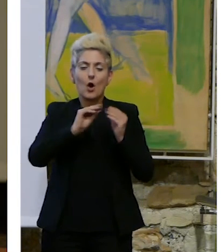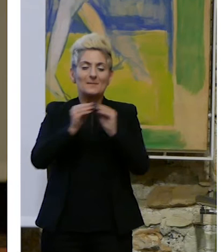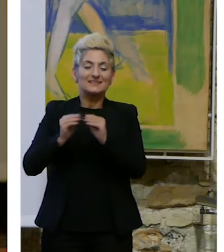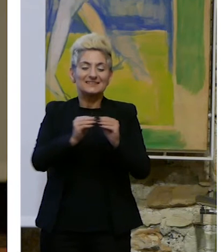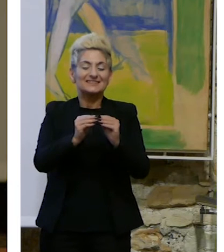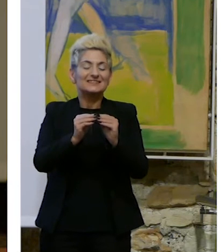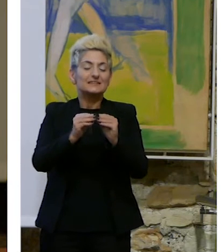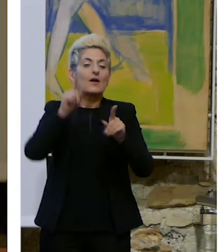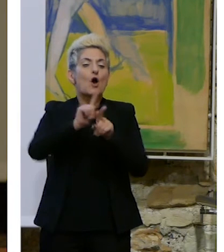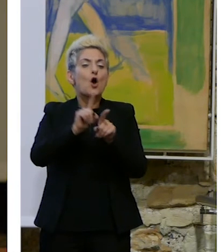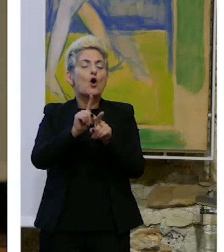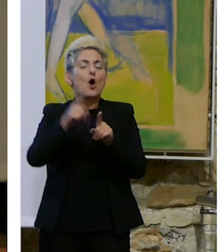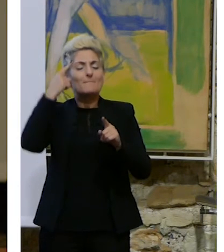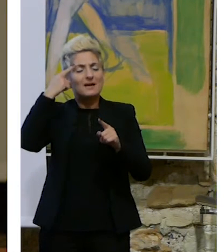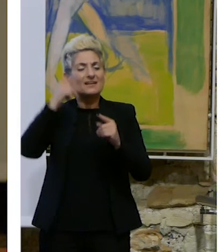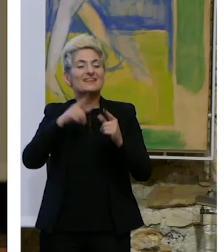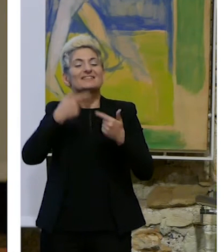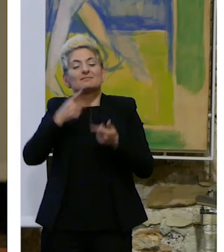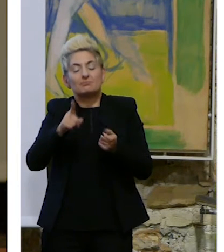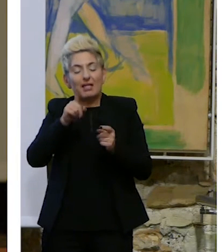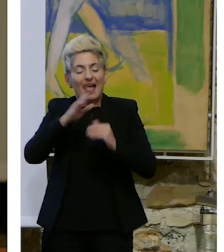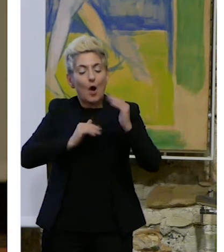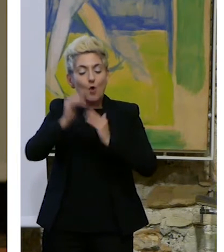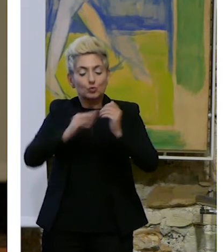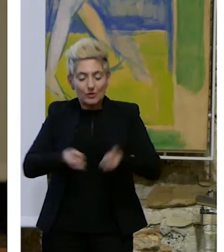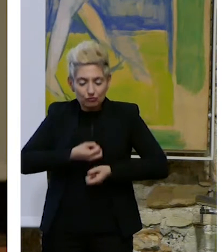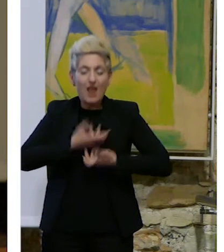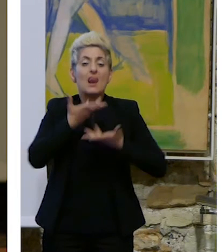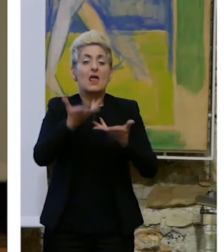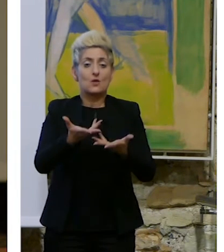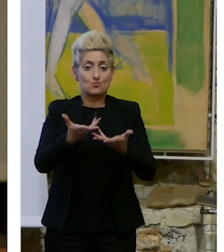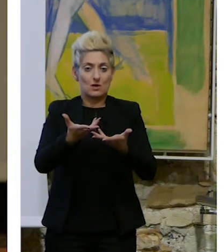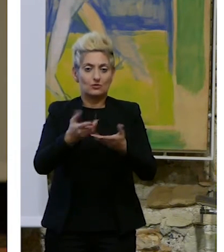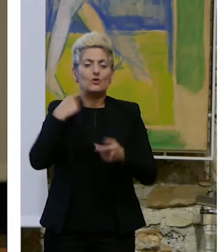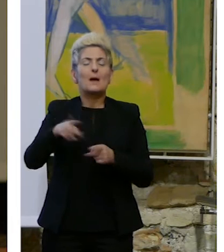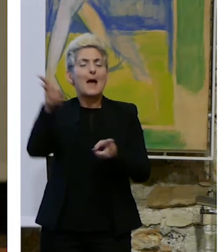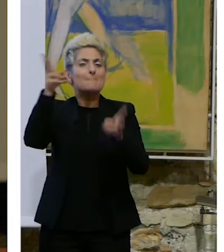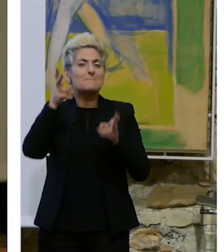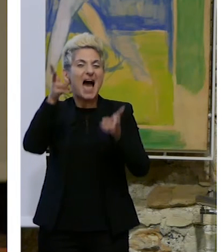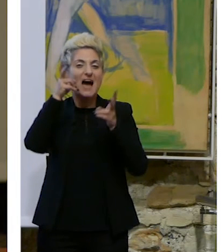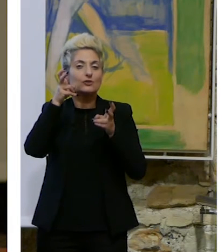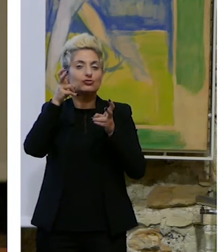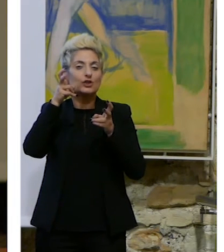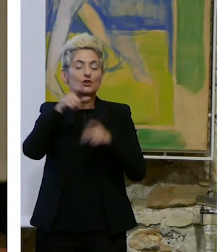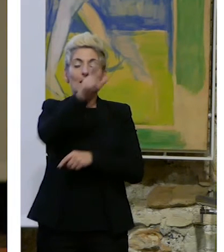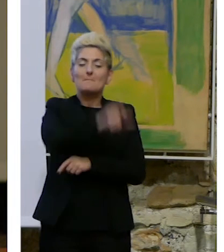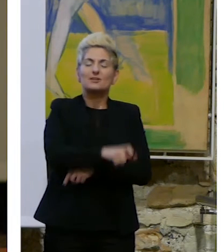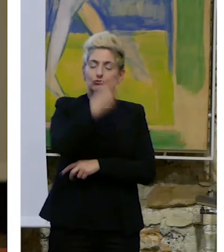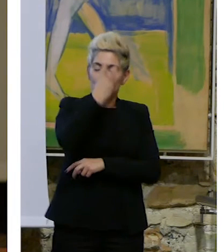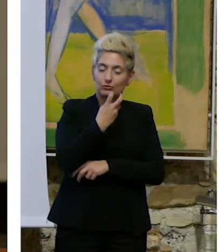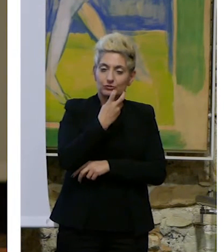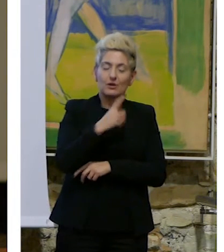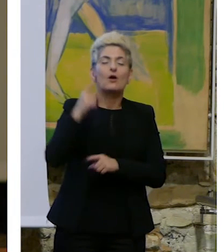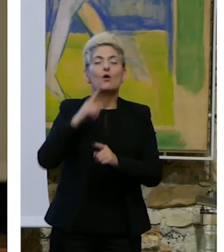consiste nell'essere quello che si chiama il linguaggio. Allora la percezione che ha il non vedente della Venere